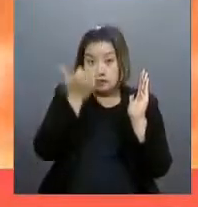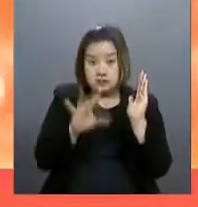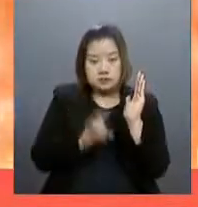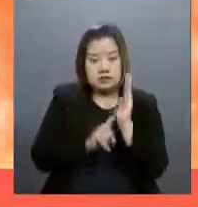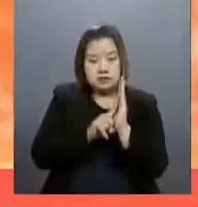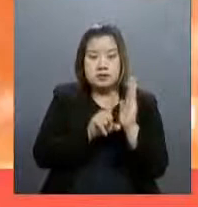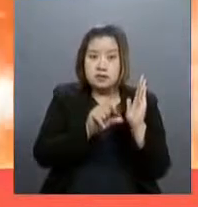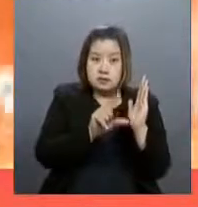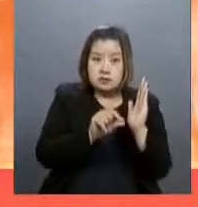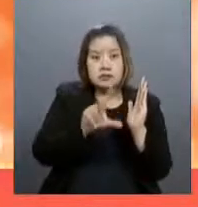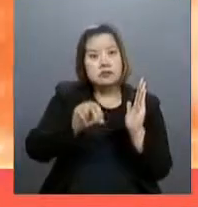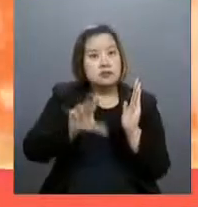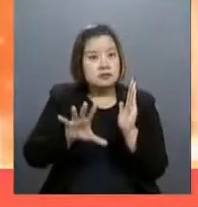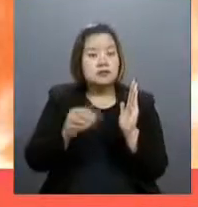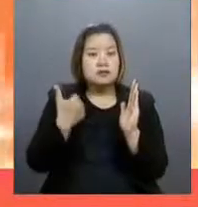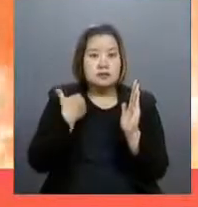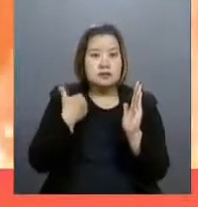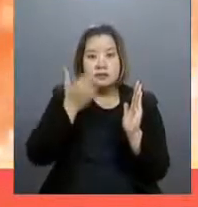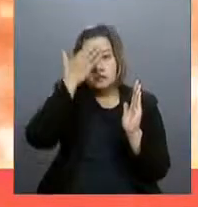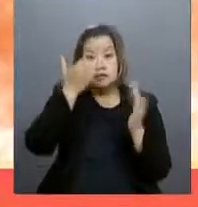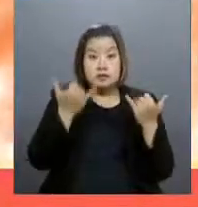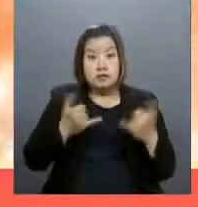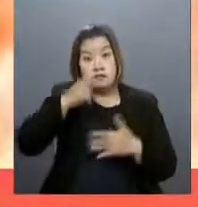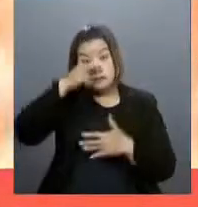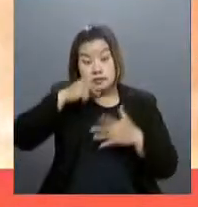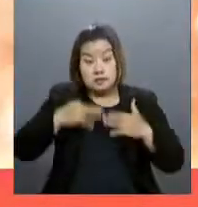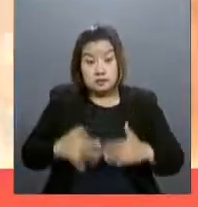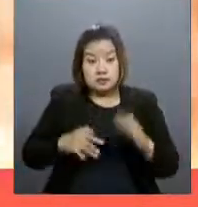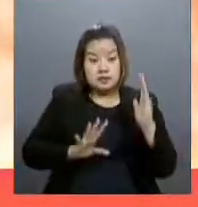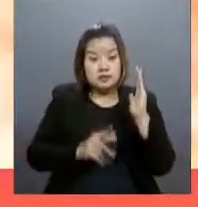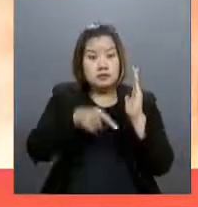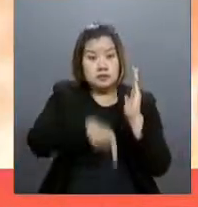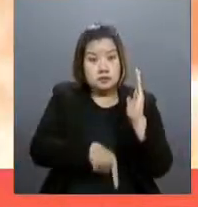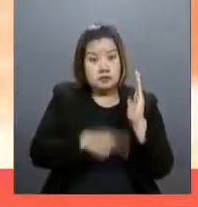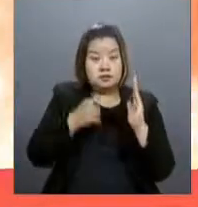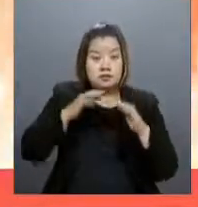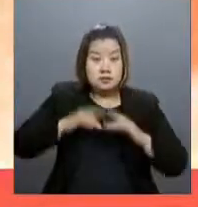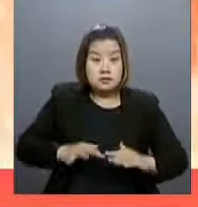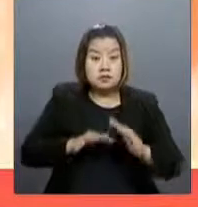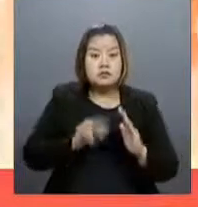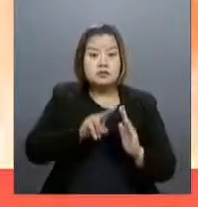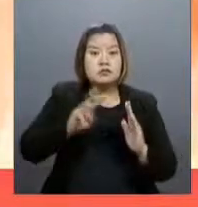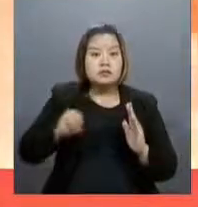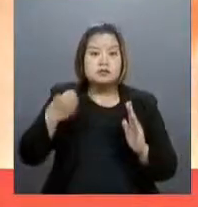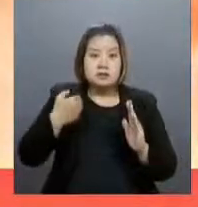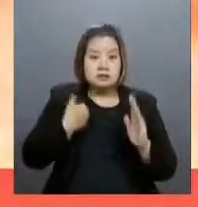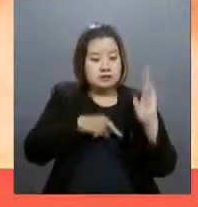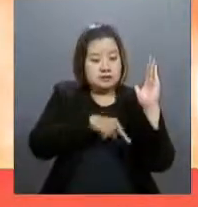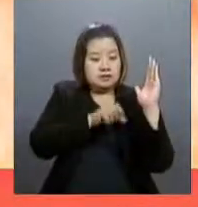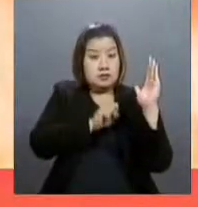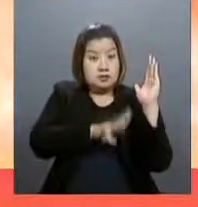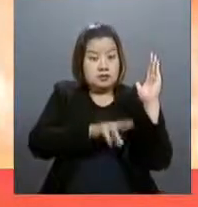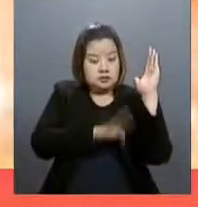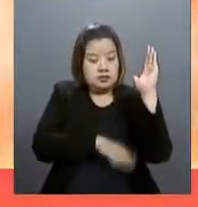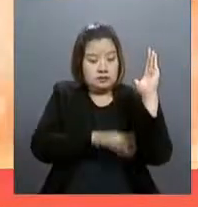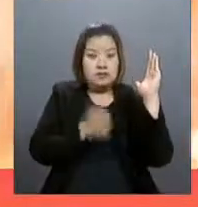หว่าง 20-35 องศาเซลเซียสเอาไทยตั้งแต่จังหวัดชุมพรขึ้นมาคลื่นสูงประมาณ2เมตรและตั้งแต่จังหวัดสุราษฎร์ธานีลงไ